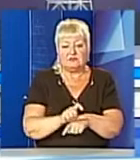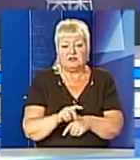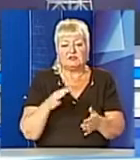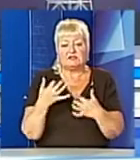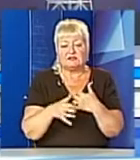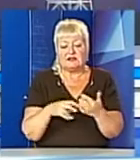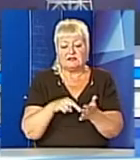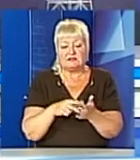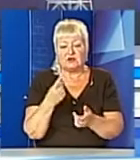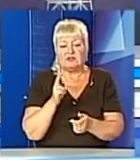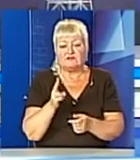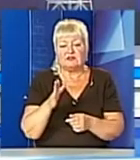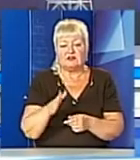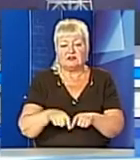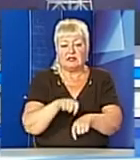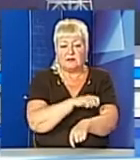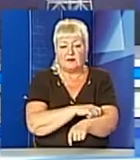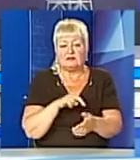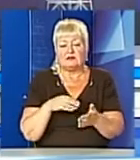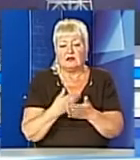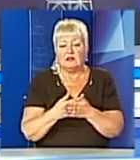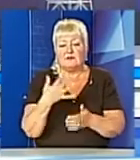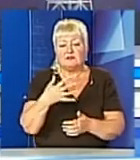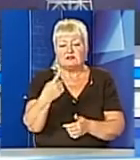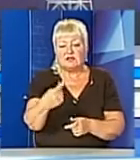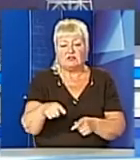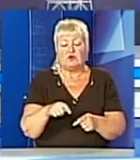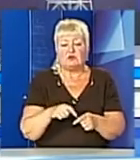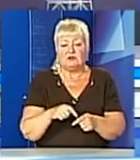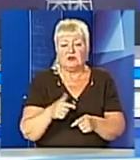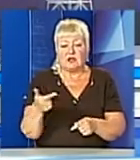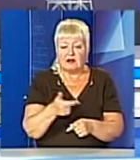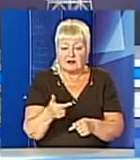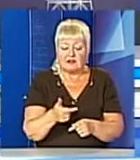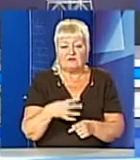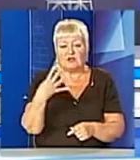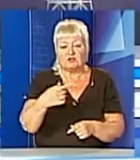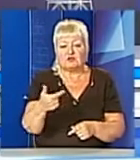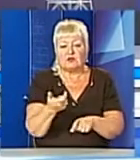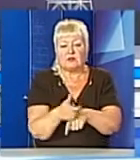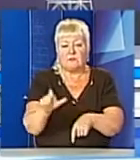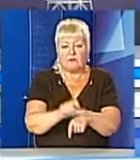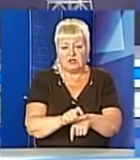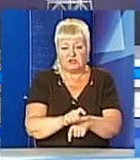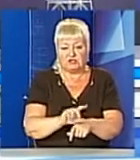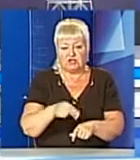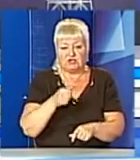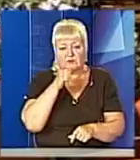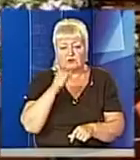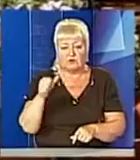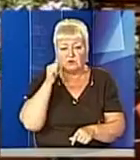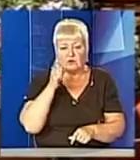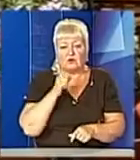за один квадратний метр сягає 51 гривні, що на 40 гривень більше порівняно з попереднім роком. Ухвалу щодо